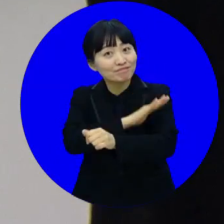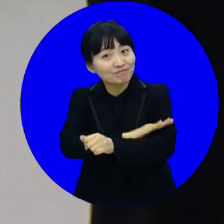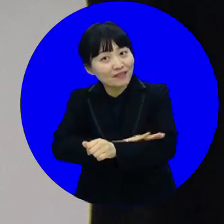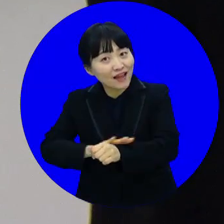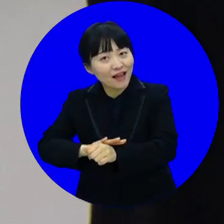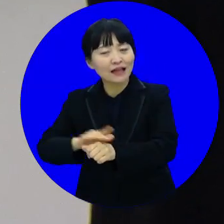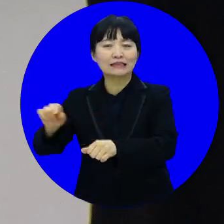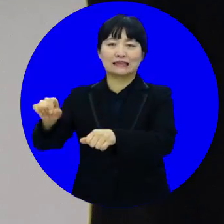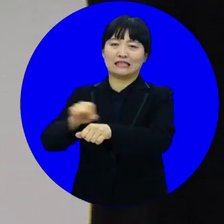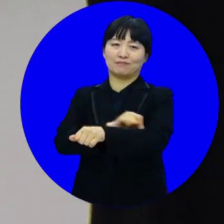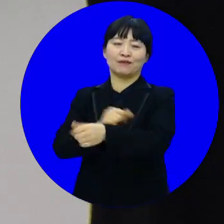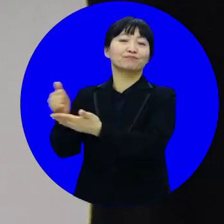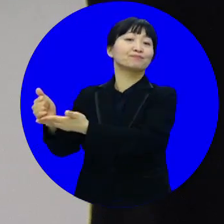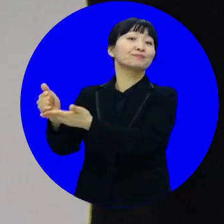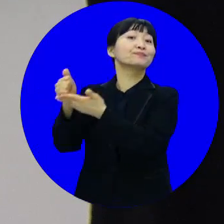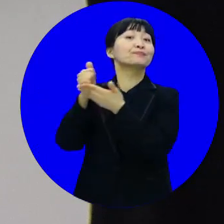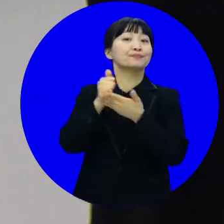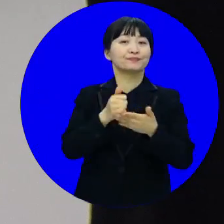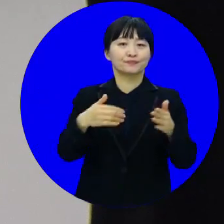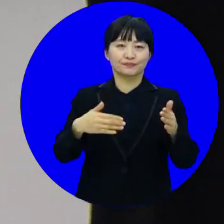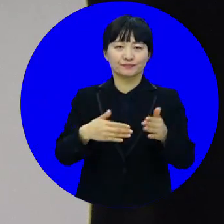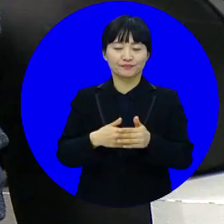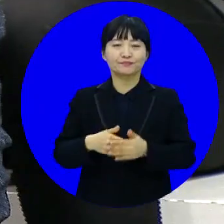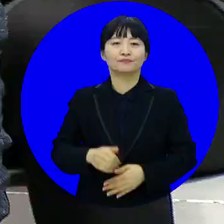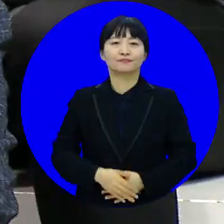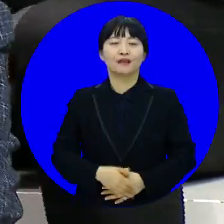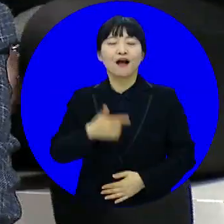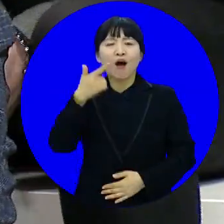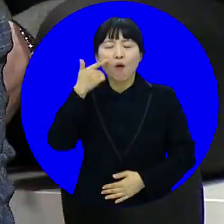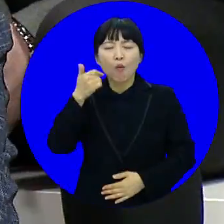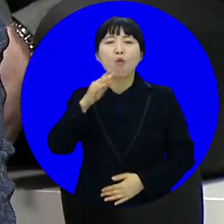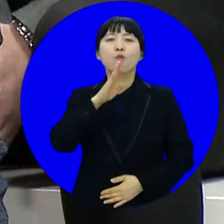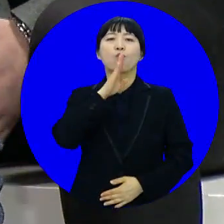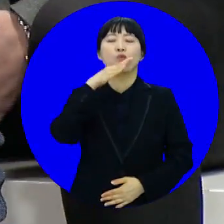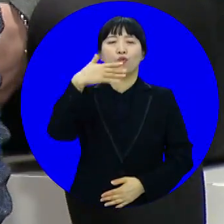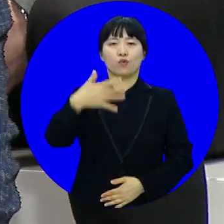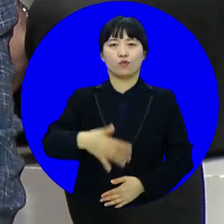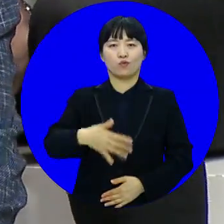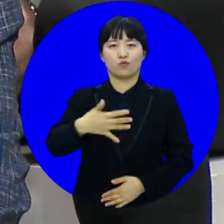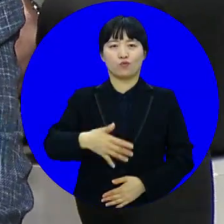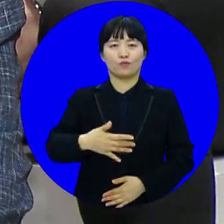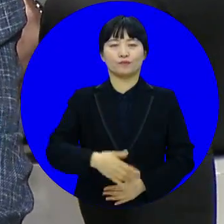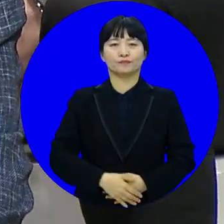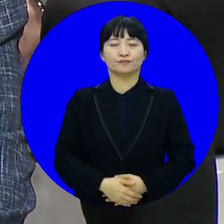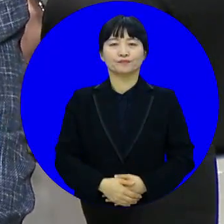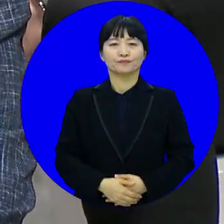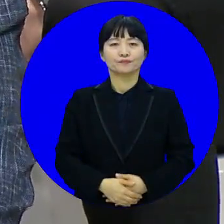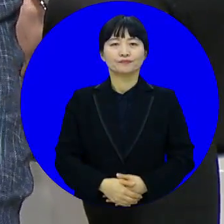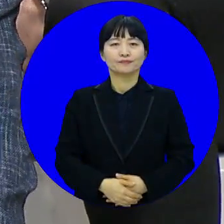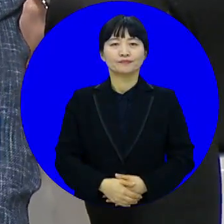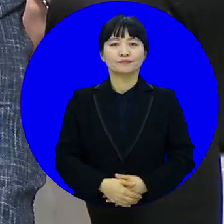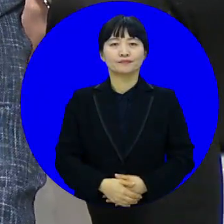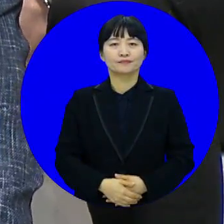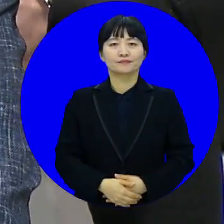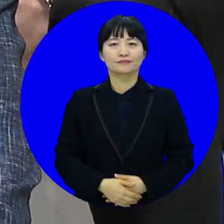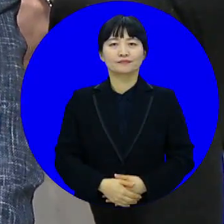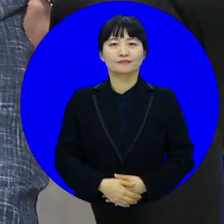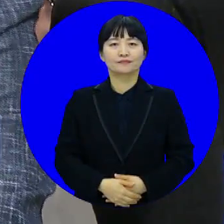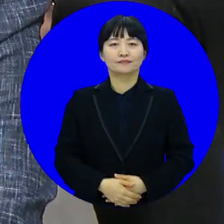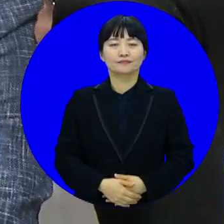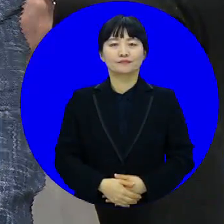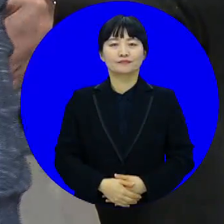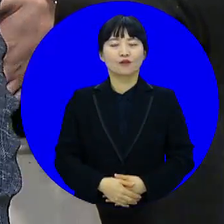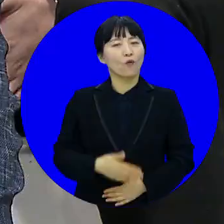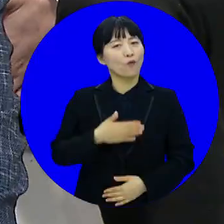참 잘하셔서 저희가 특별히 모셨거든요. 아버님, 대단하신데요? 예.